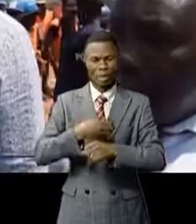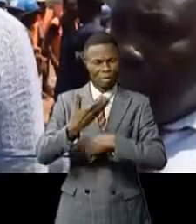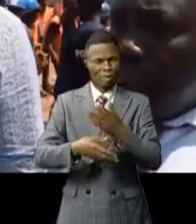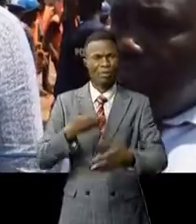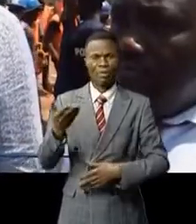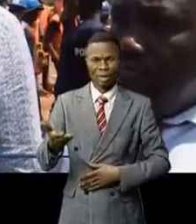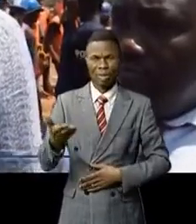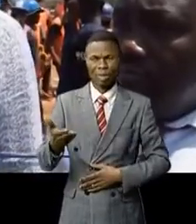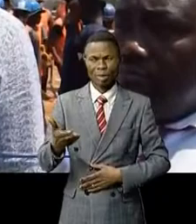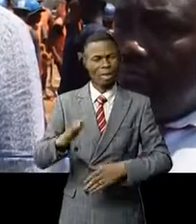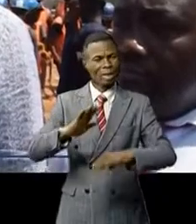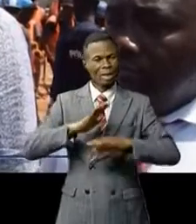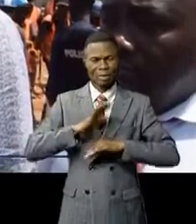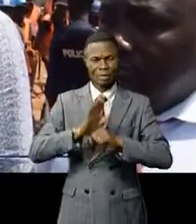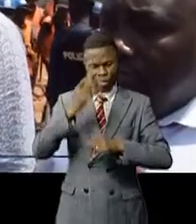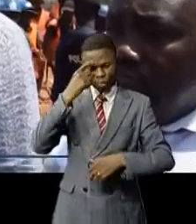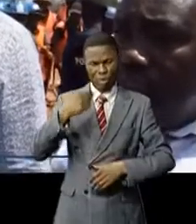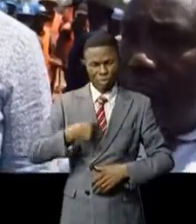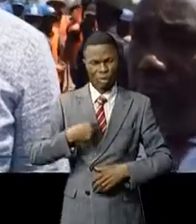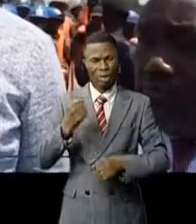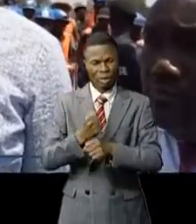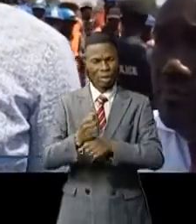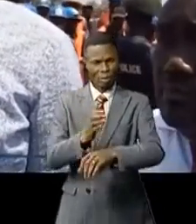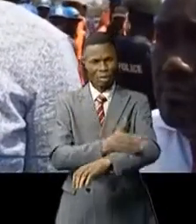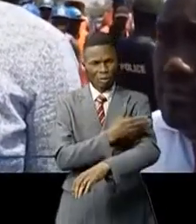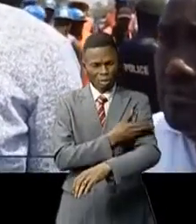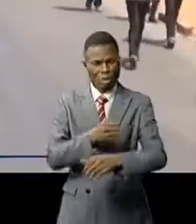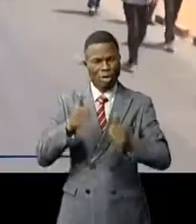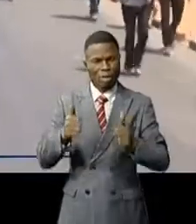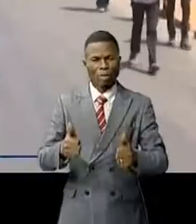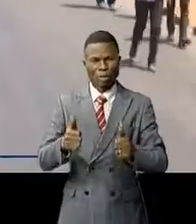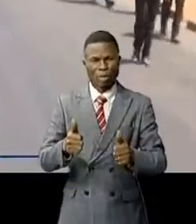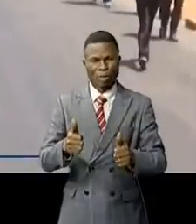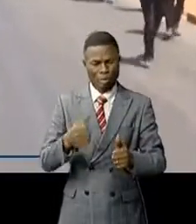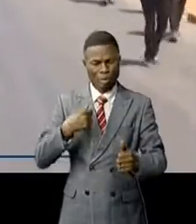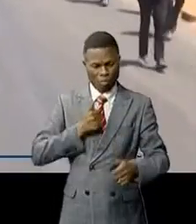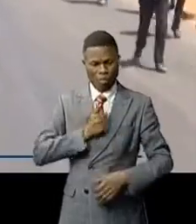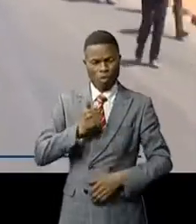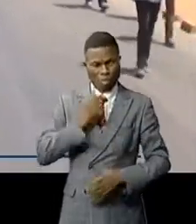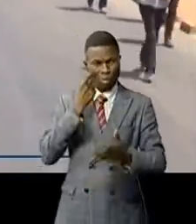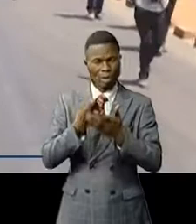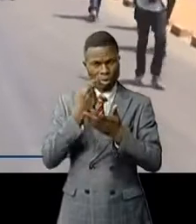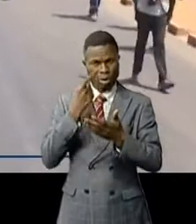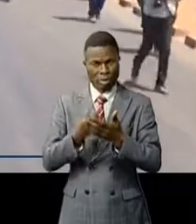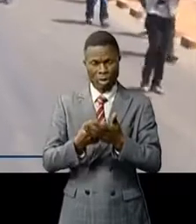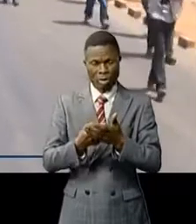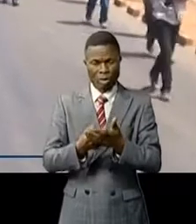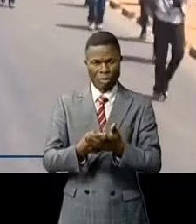travaux. Ma grande satisfaction, je vois que les travaux évoluent comme il se doit et je viens de constater qu'il y a eu